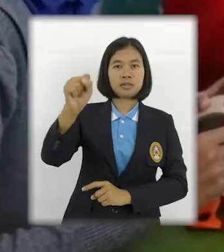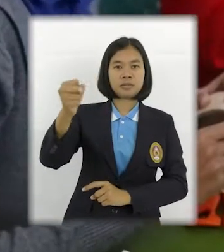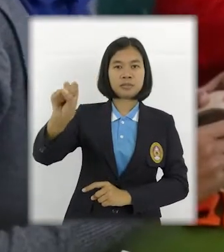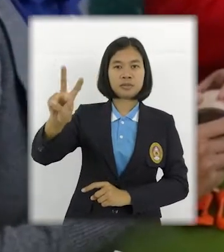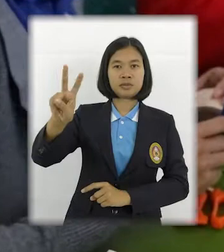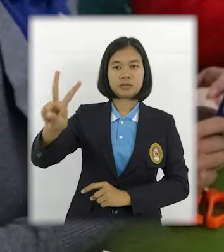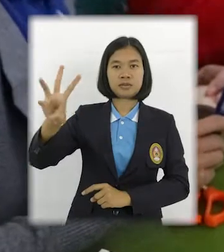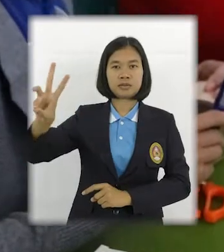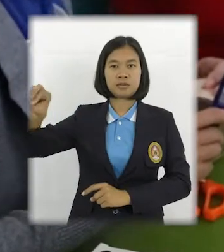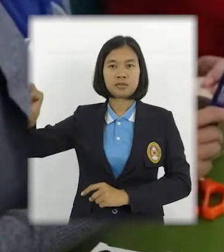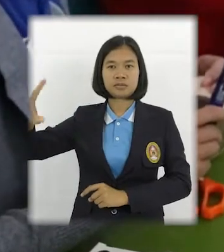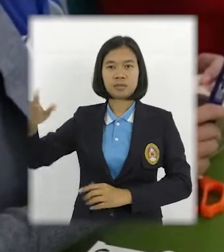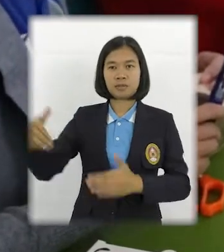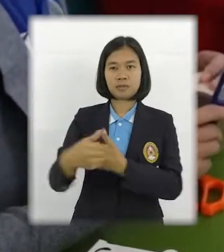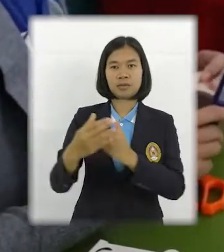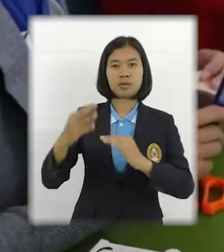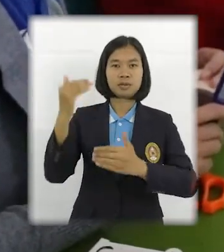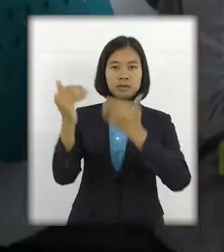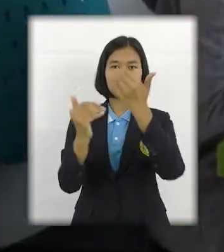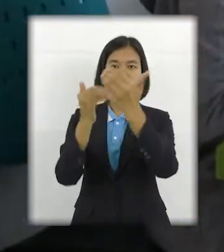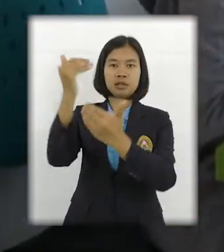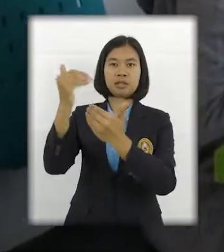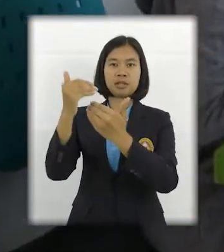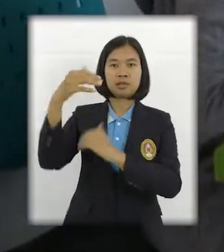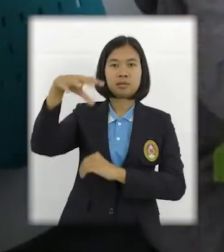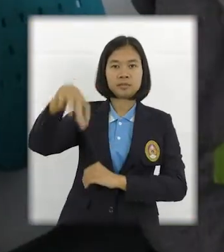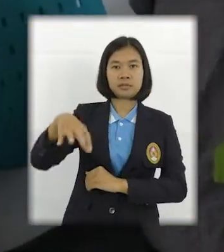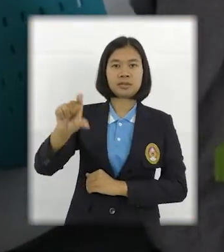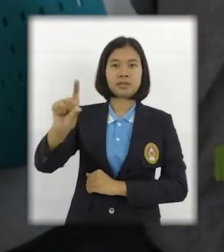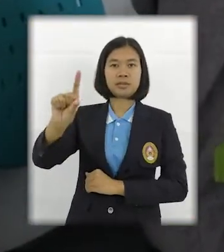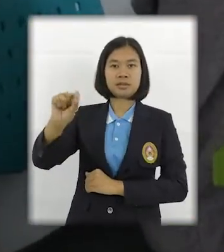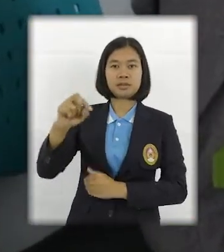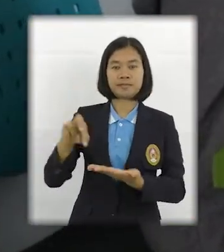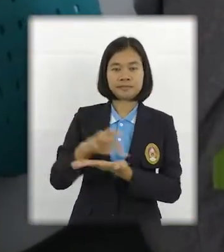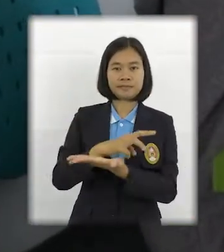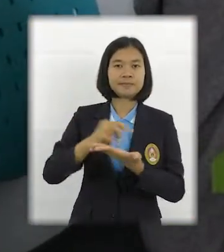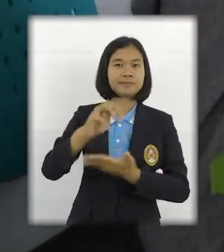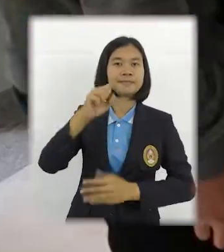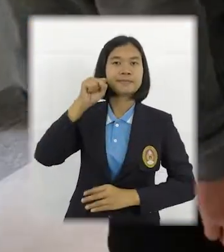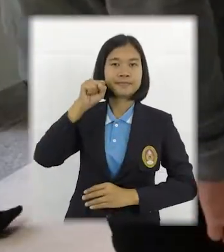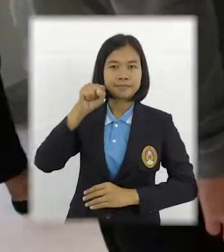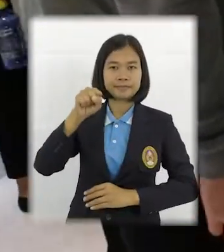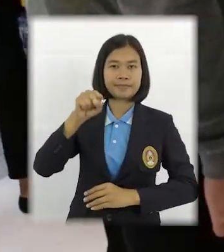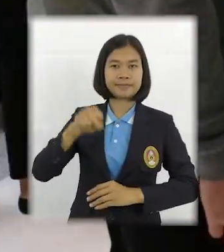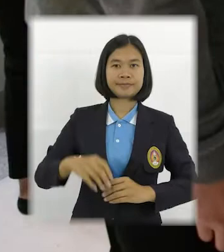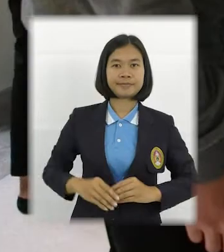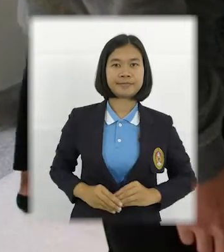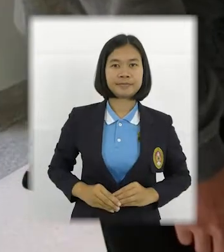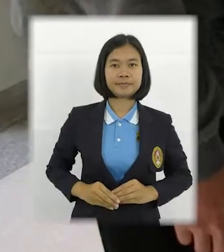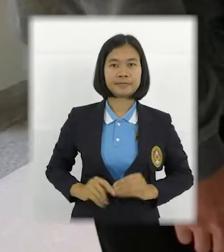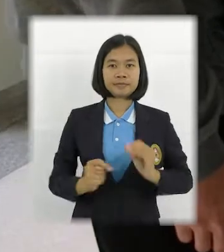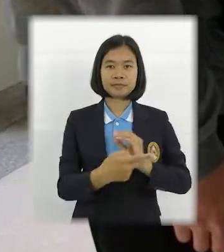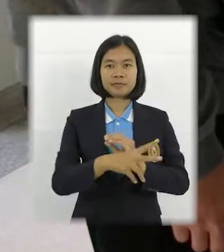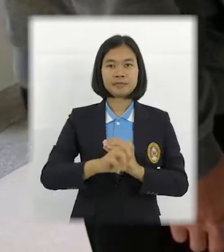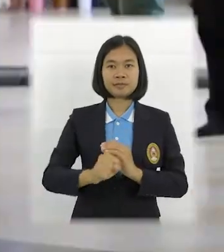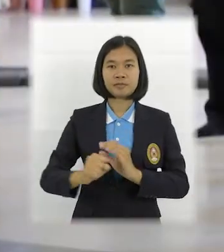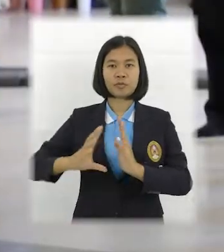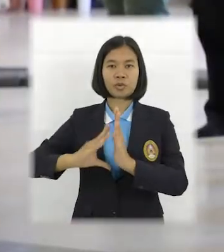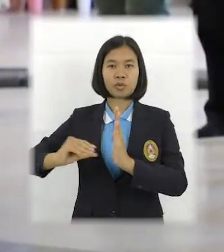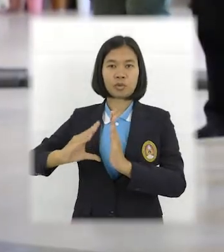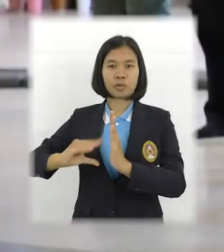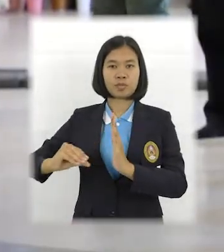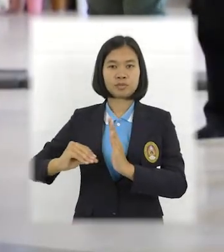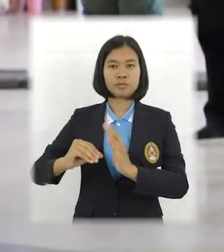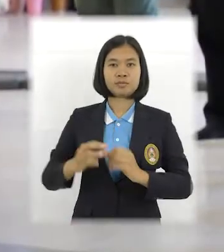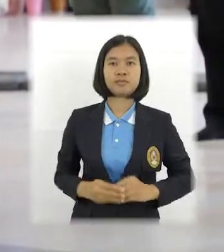คม2563ที่ห้องกิจกรรมเชิงสร้างสรรค์อาคาร20มหาวิทยาลัยราชภัฏสกลนครหลักสูตรอบรม